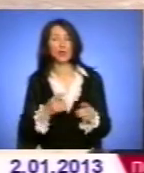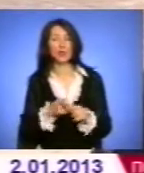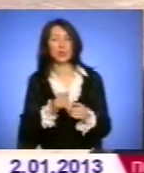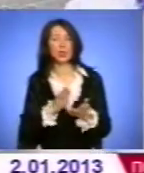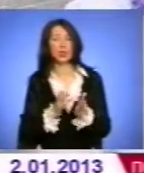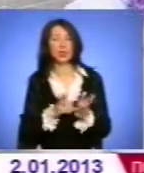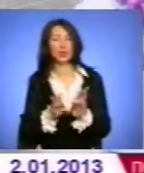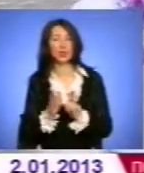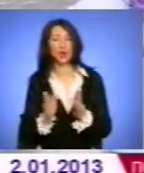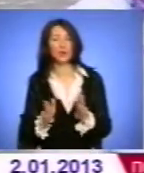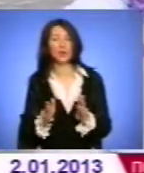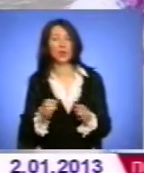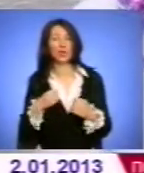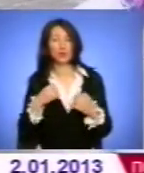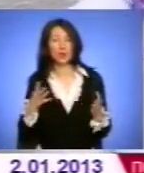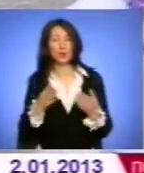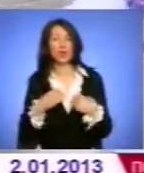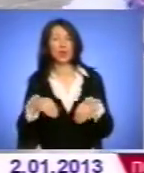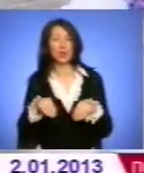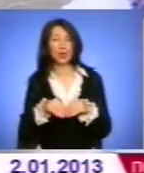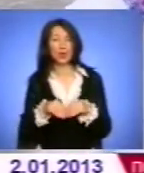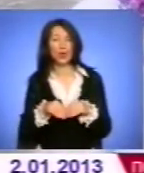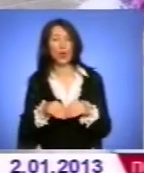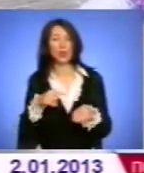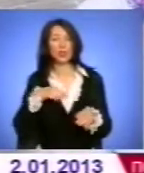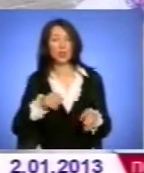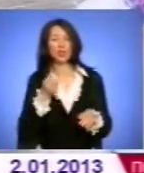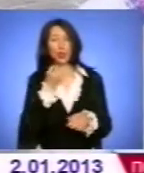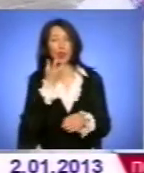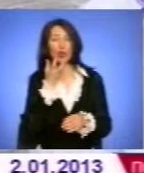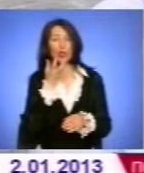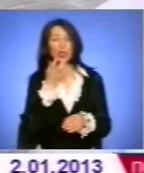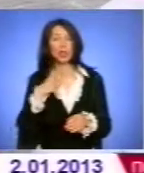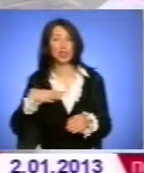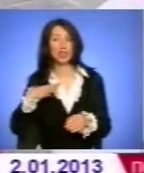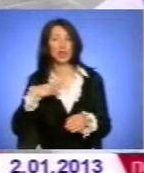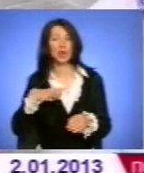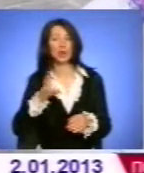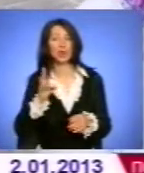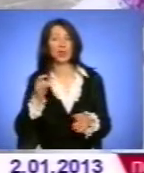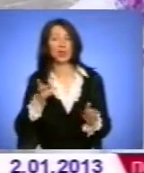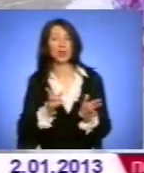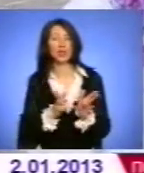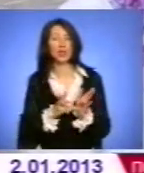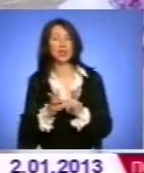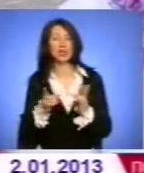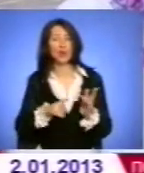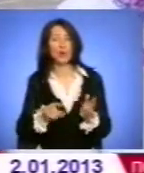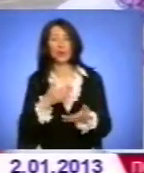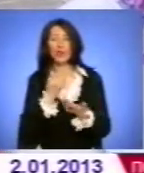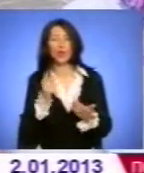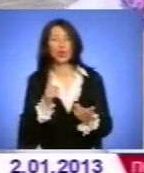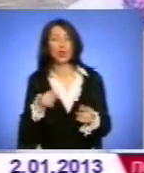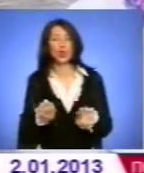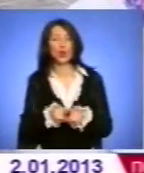Різдво. Відсвяткували в сімейному колі, настрій хороший, ми чекаємо на Різдво. Тобто нема чогось такого,